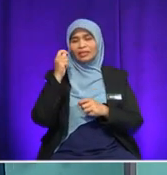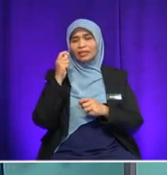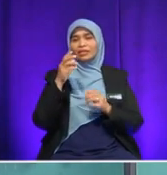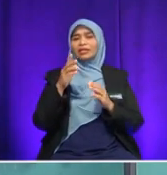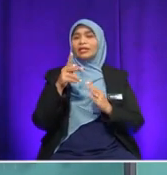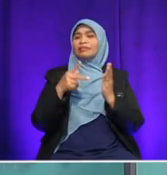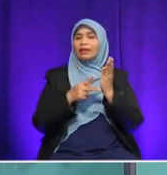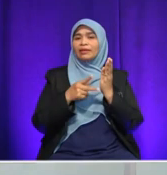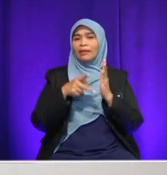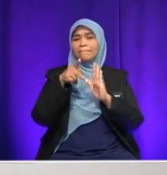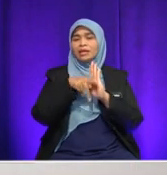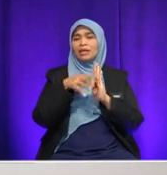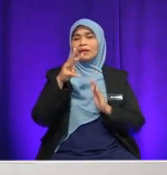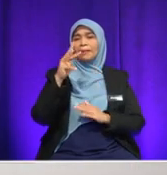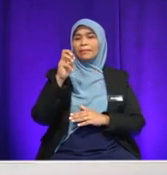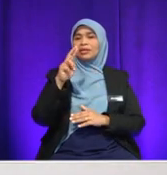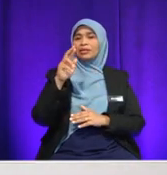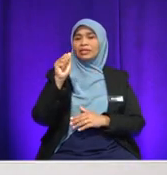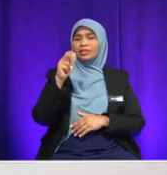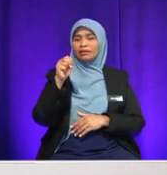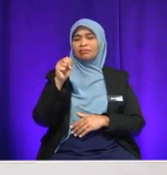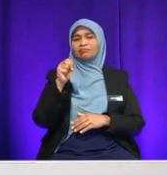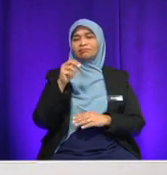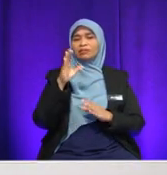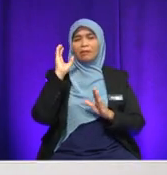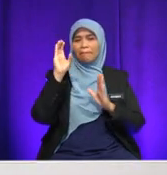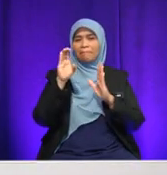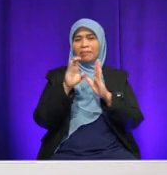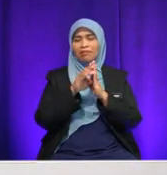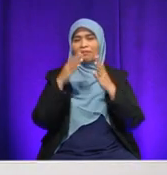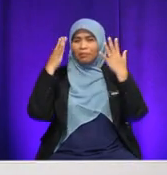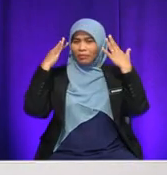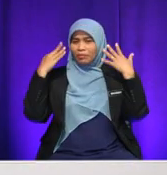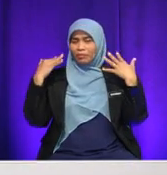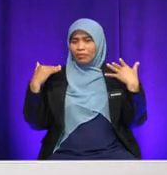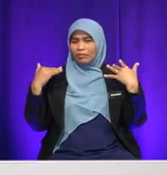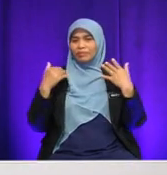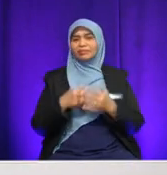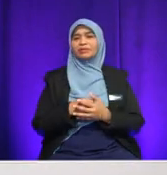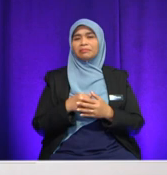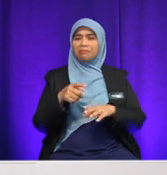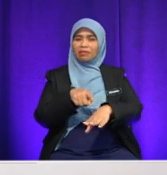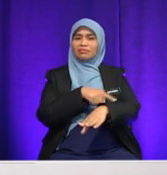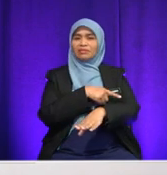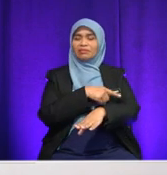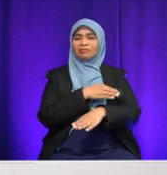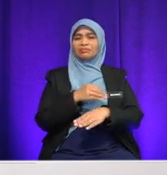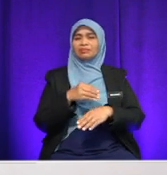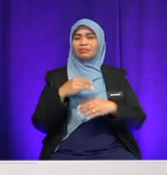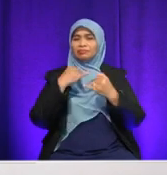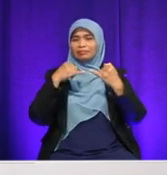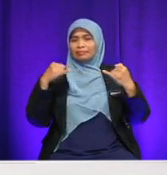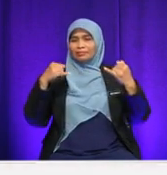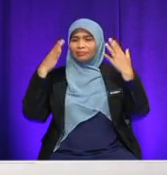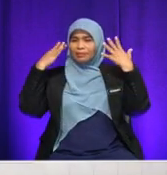ya, di mana pengarang telah menggambarkan rambut dol yang gerbang, gondrong, panjang dan pintal